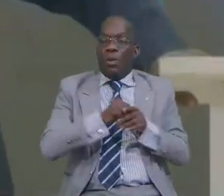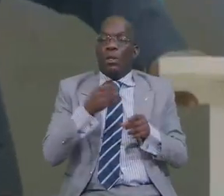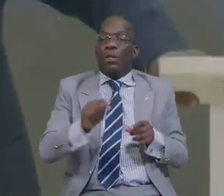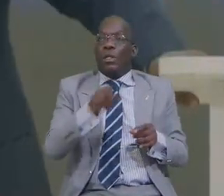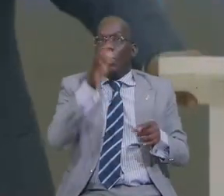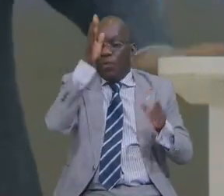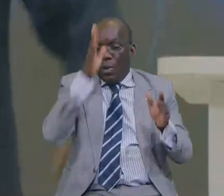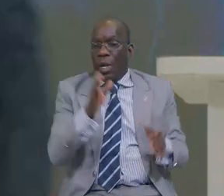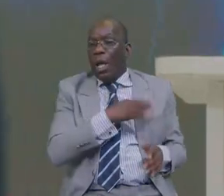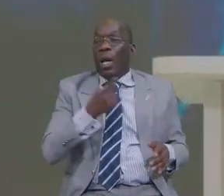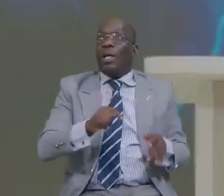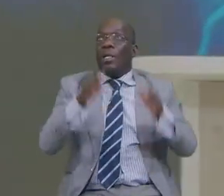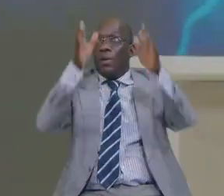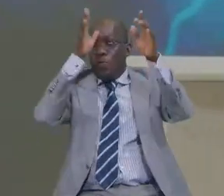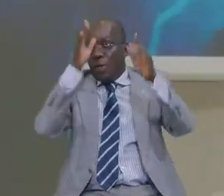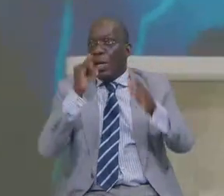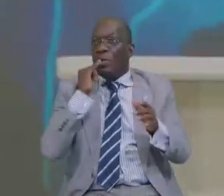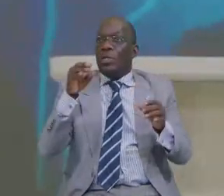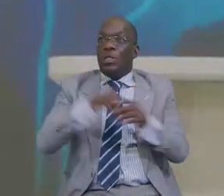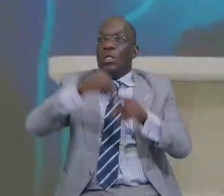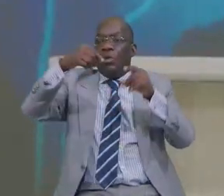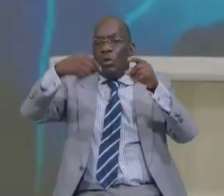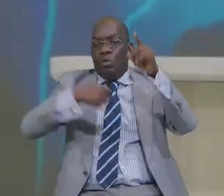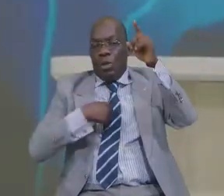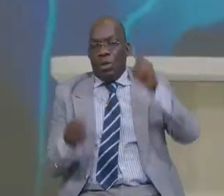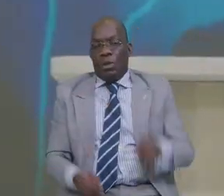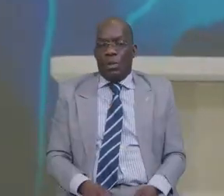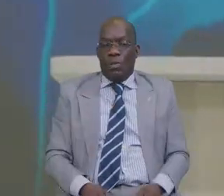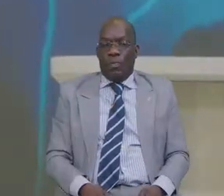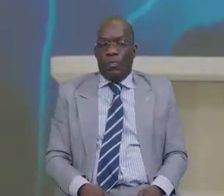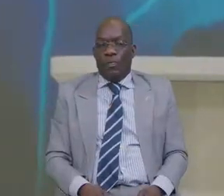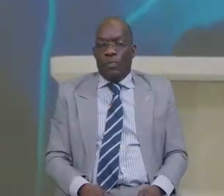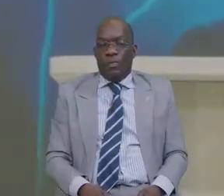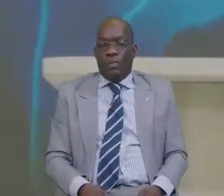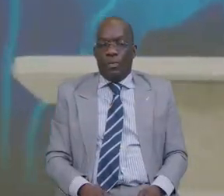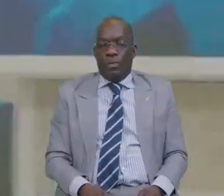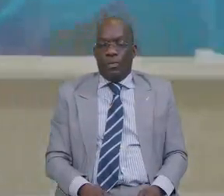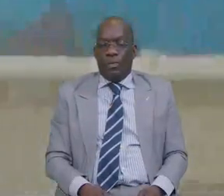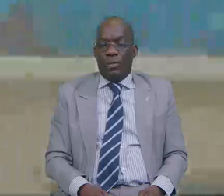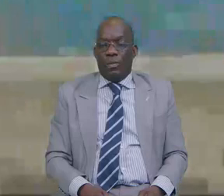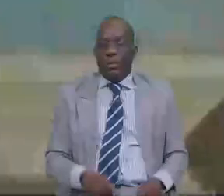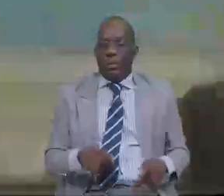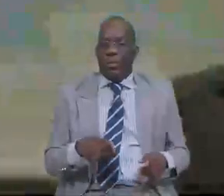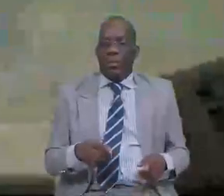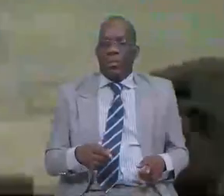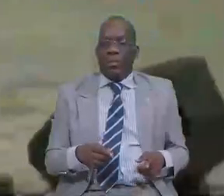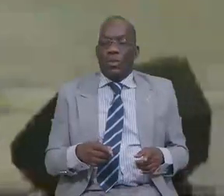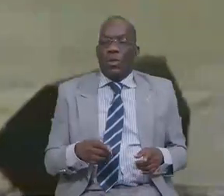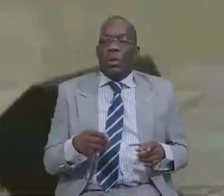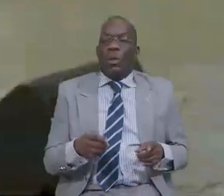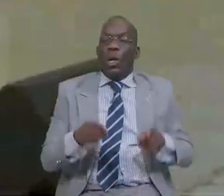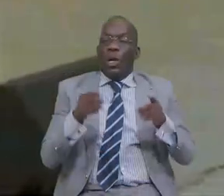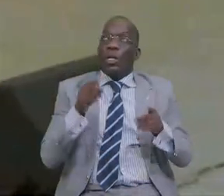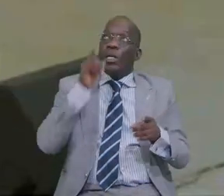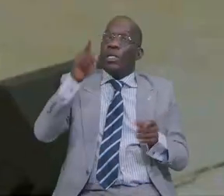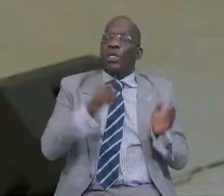Père. Et le Père est en moi. Il répète la même chose. La répétition, c'est pour